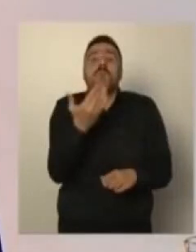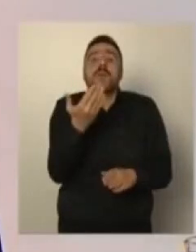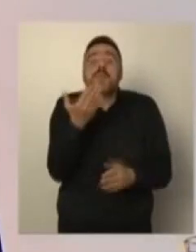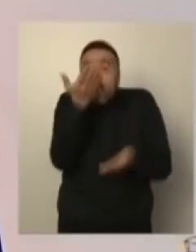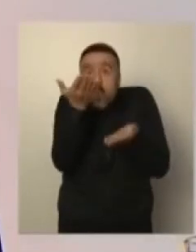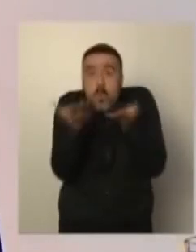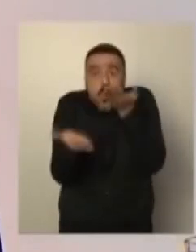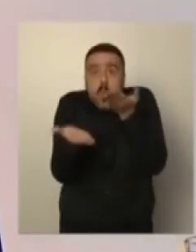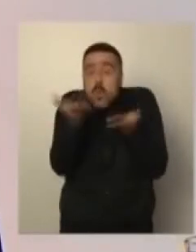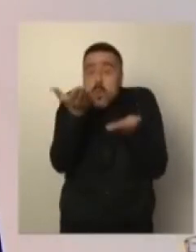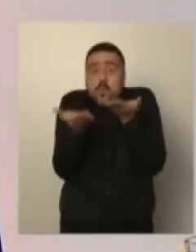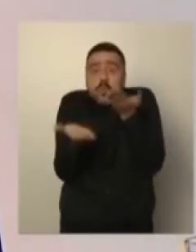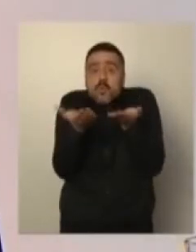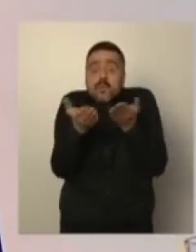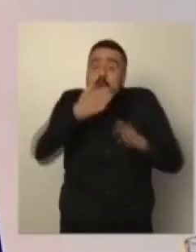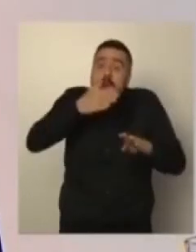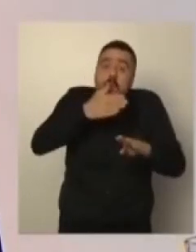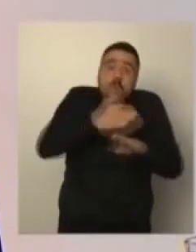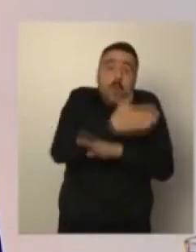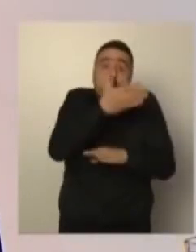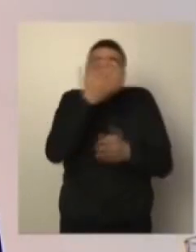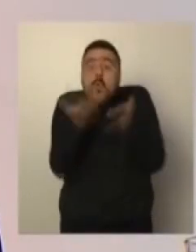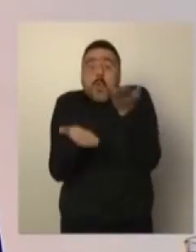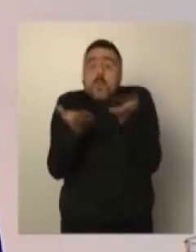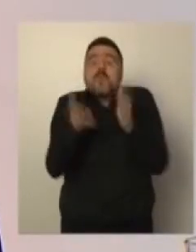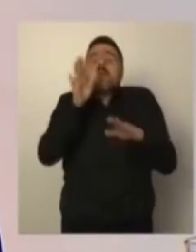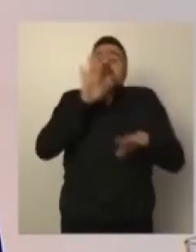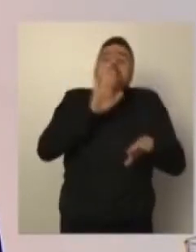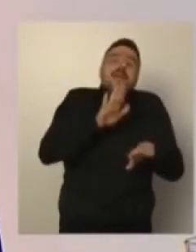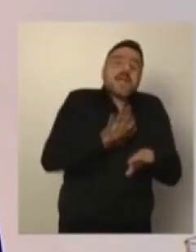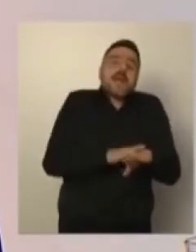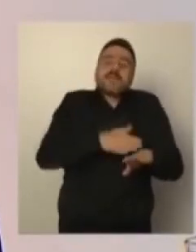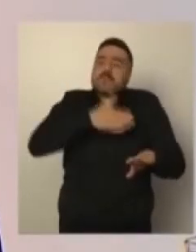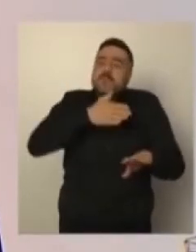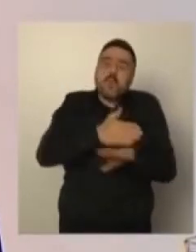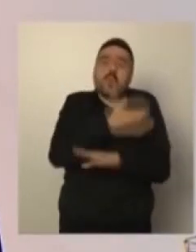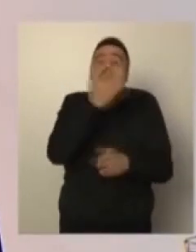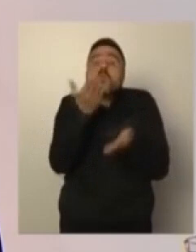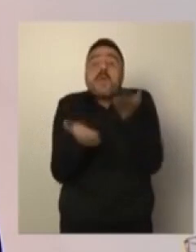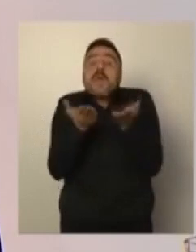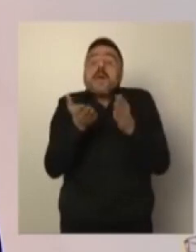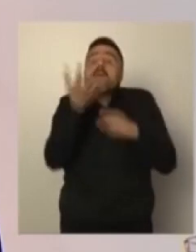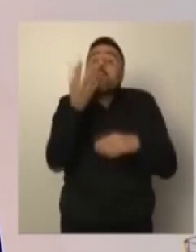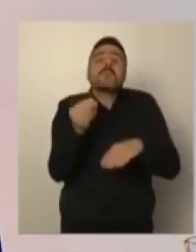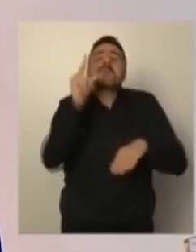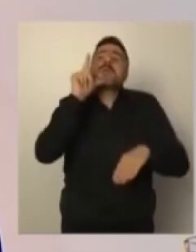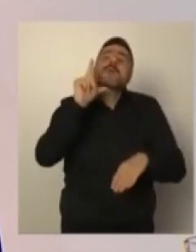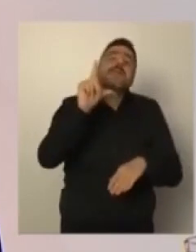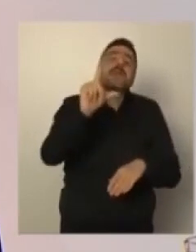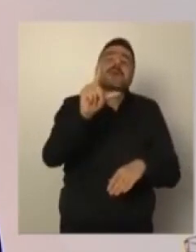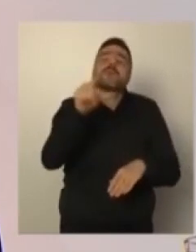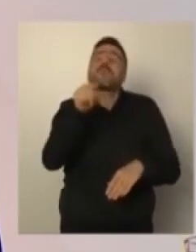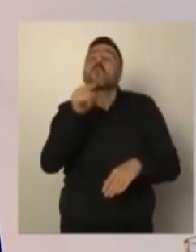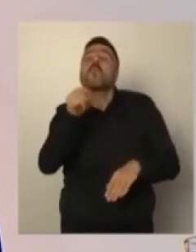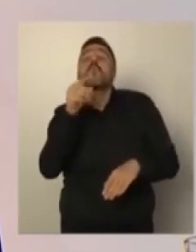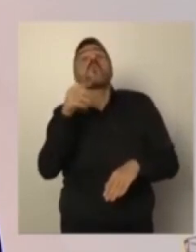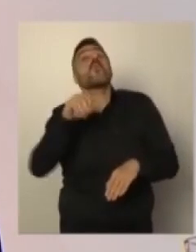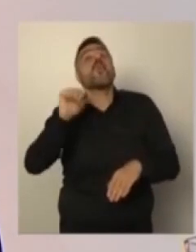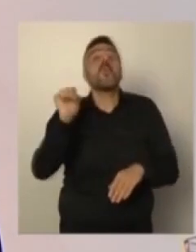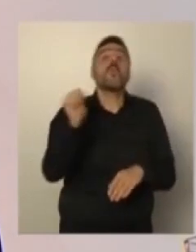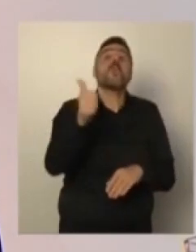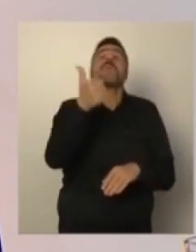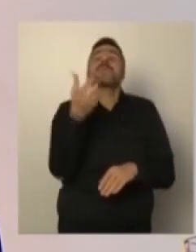zaman tas tamam ölçün ve doğru teraziyle tartın. Bu hem daha iyidir hem